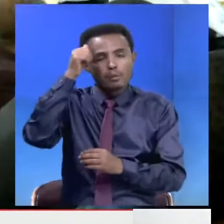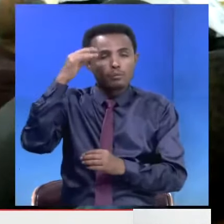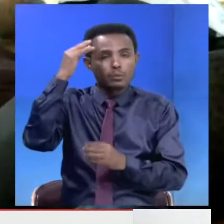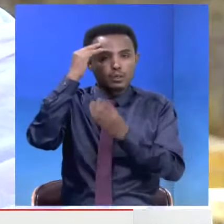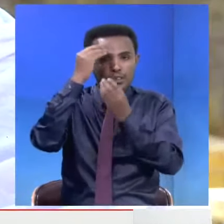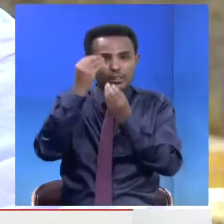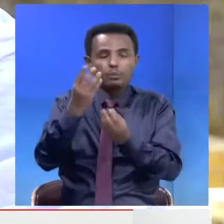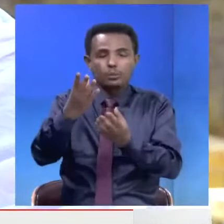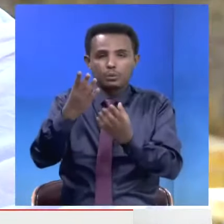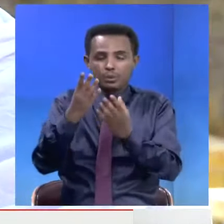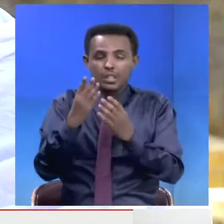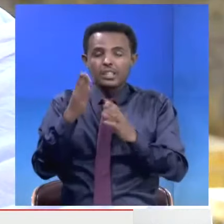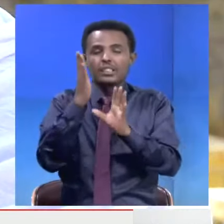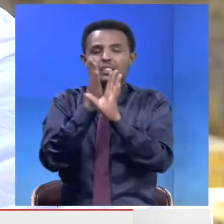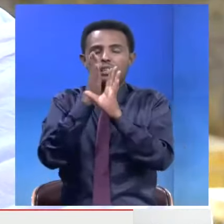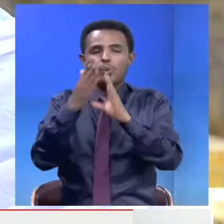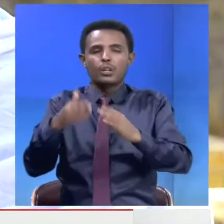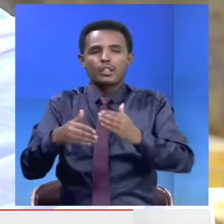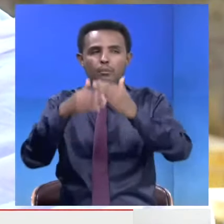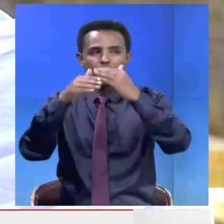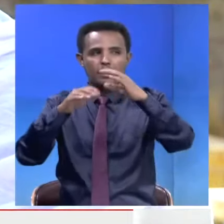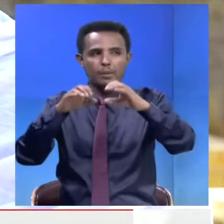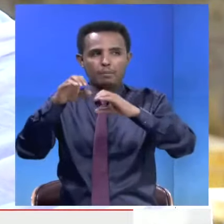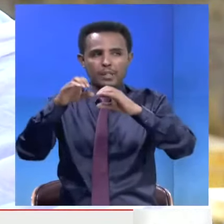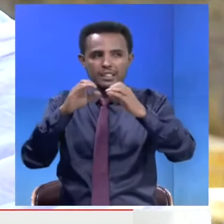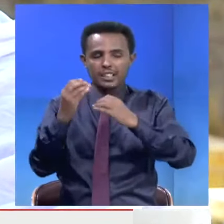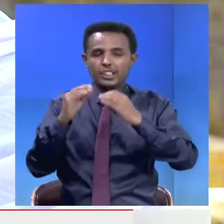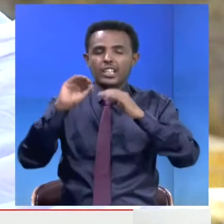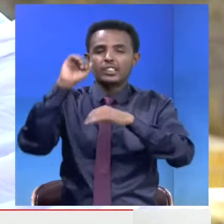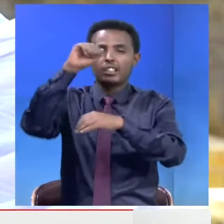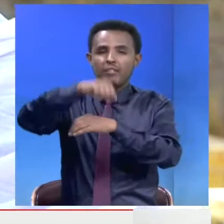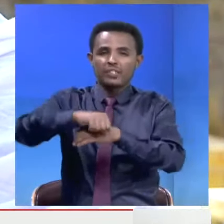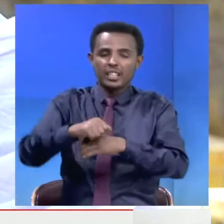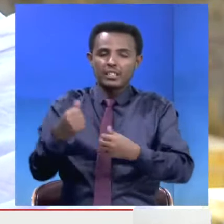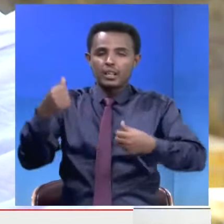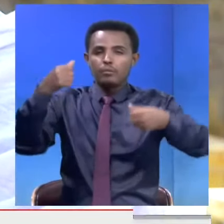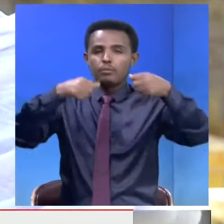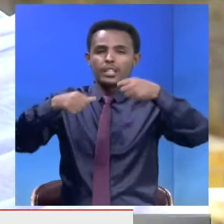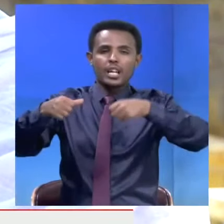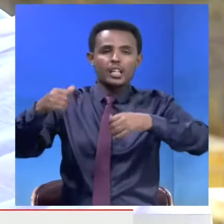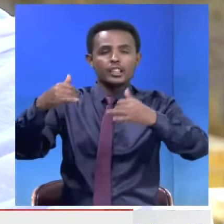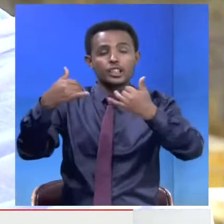በንቃት እንዲሳተፉ የስነ ልቦና ግንባታ በማድረግ የአሸናፊነት ሚና እንዲጫወቱ